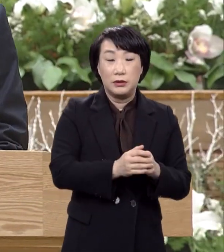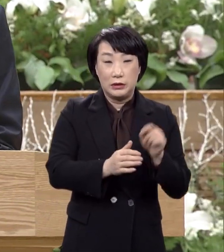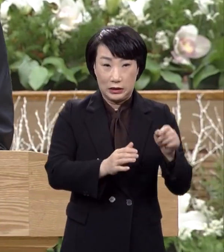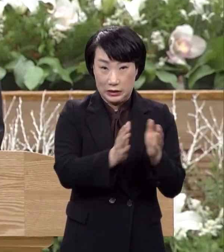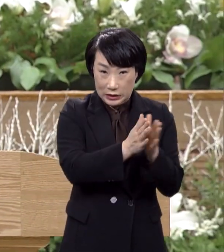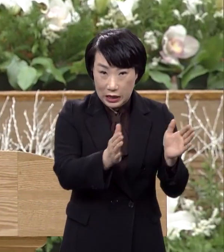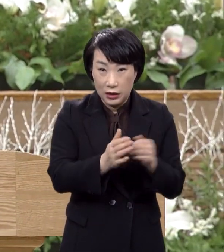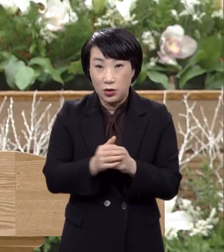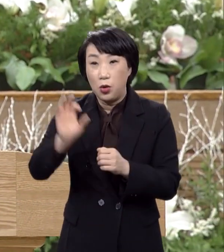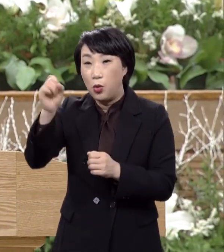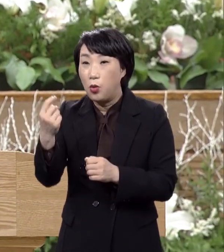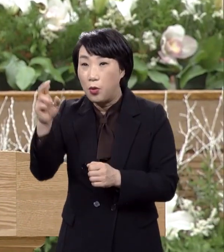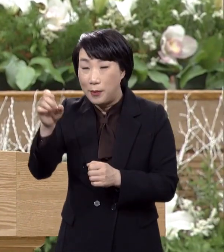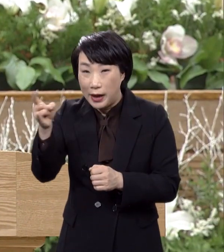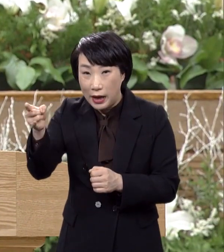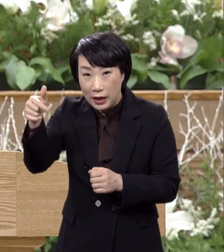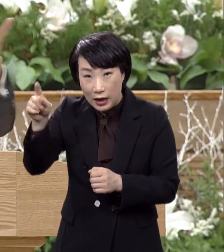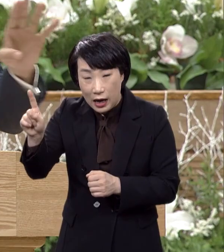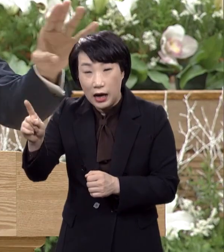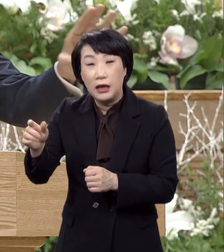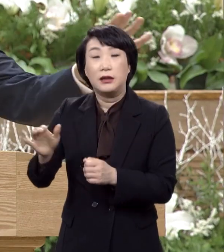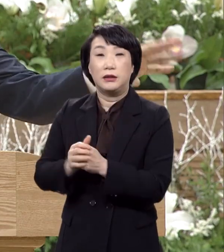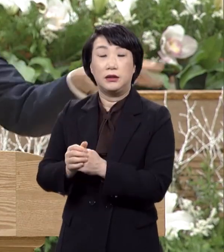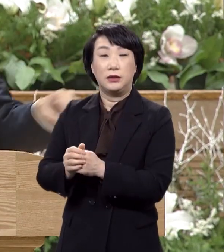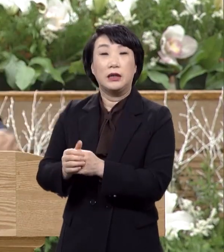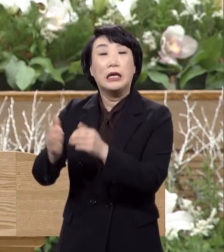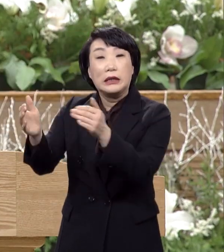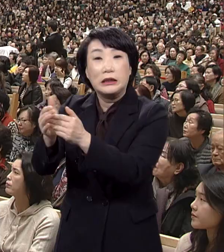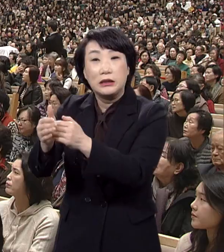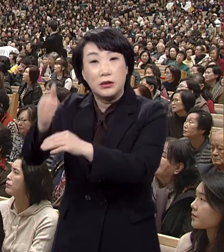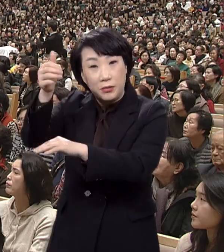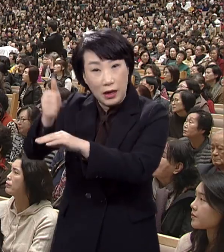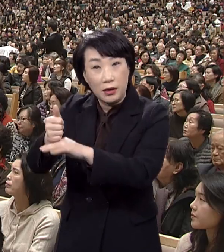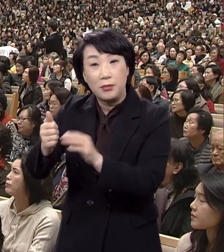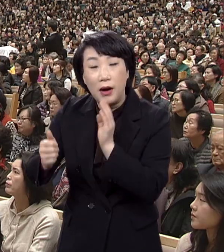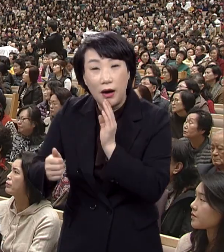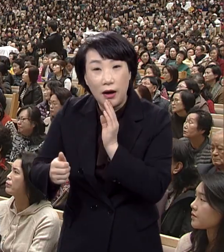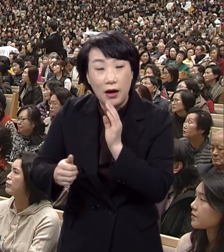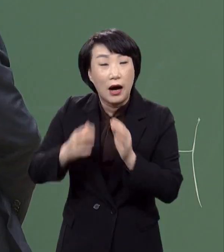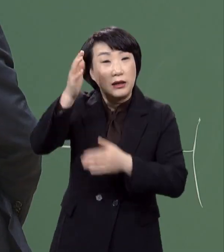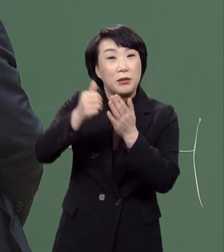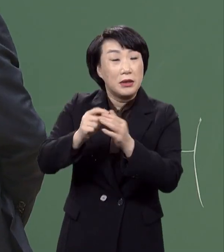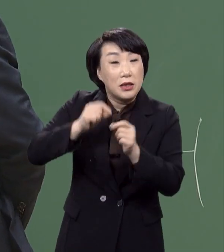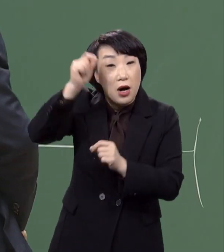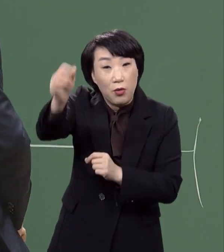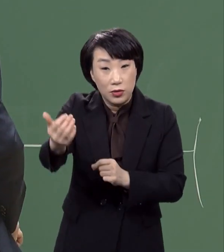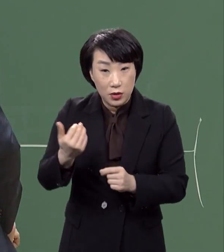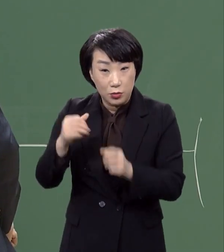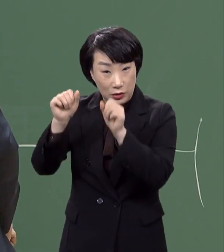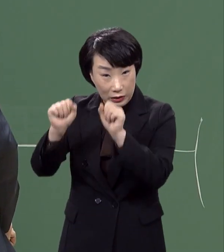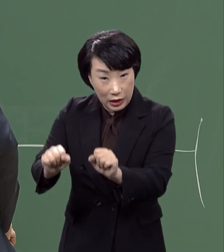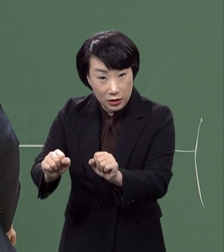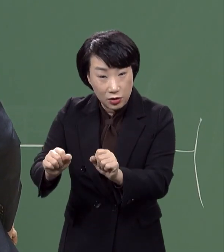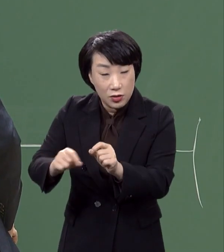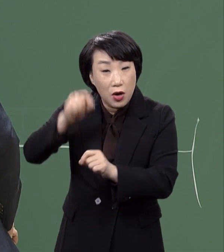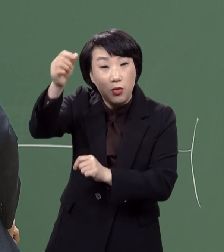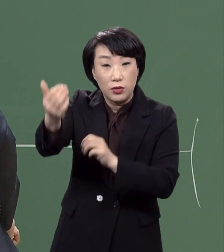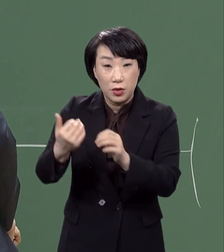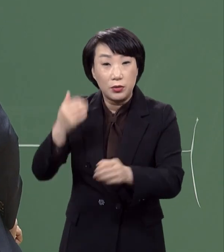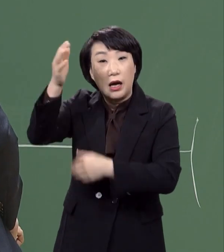말입니다. 하나님은 영원 전부터 계셨지요. 영원 전부터 계신